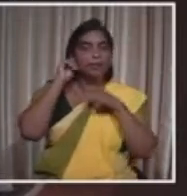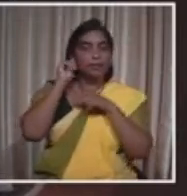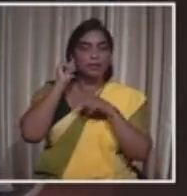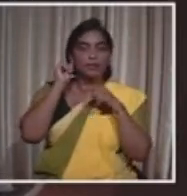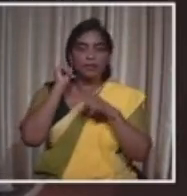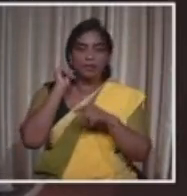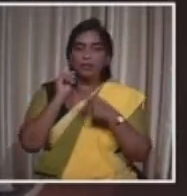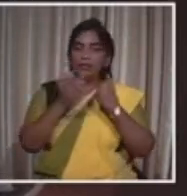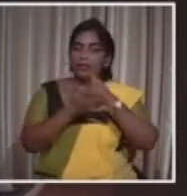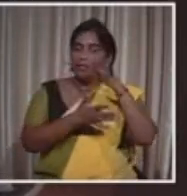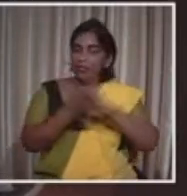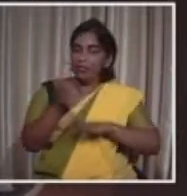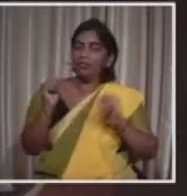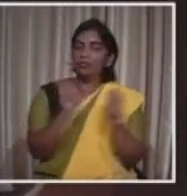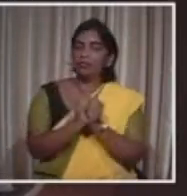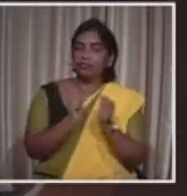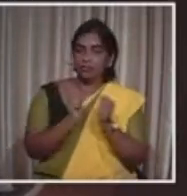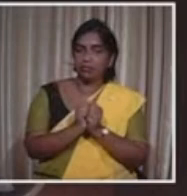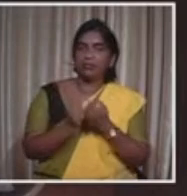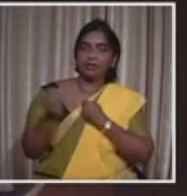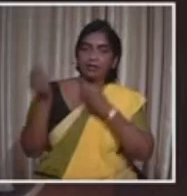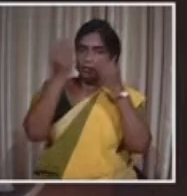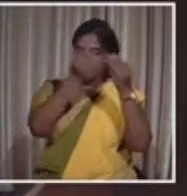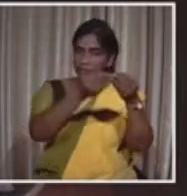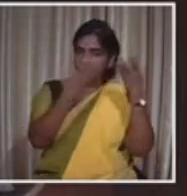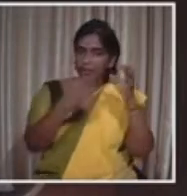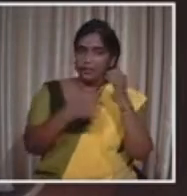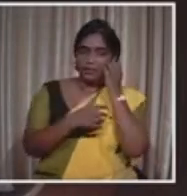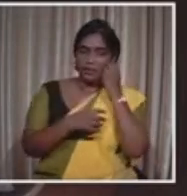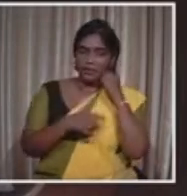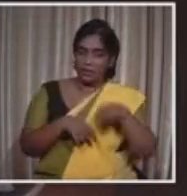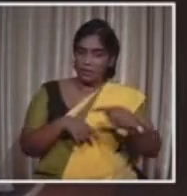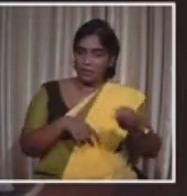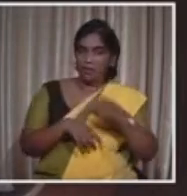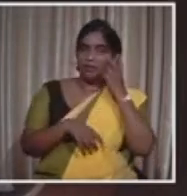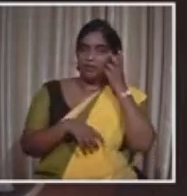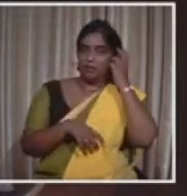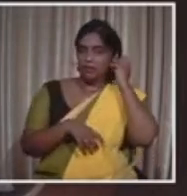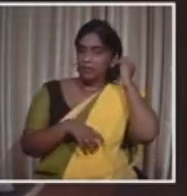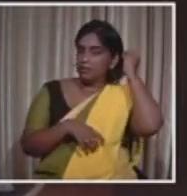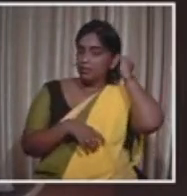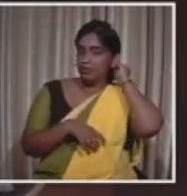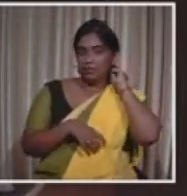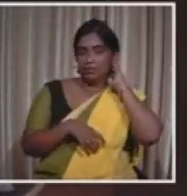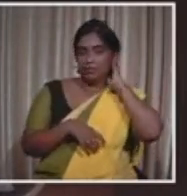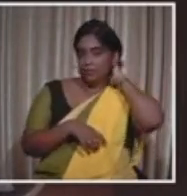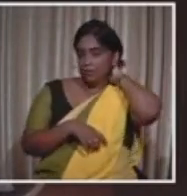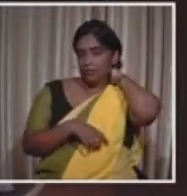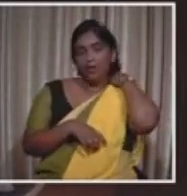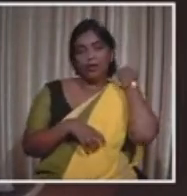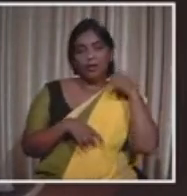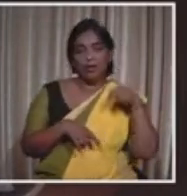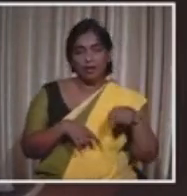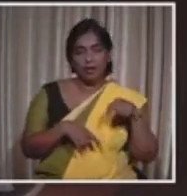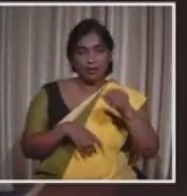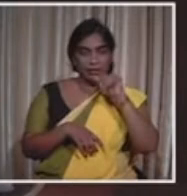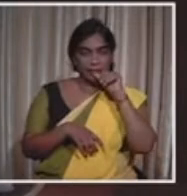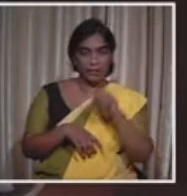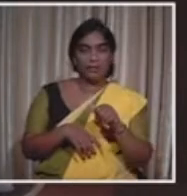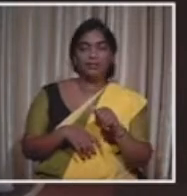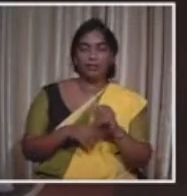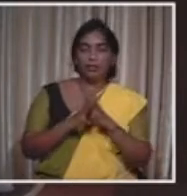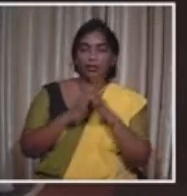අදාළ වැඩපිළිවෙල ඔබතුමාට ඉදිරිපත් කරා අද දවසේ. එහෙනම් අද ඇත්ත වශයෙන්ම